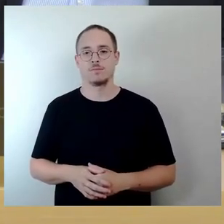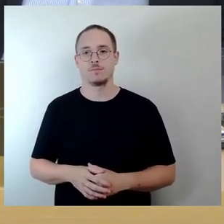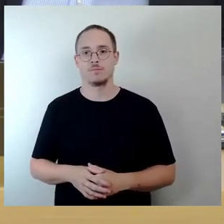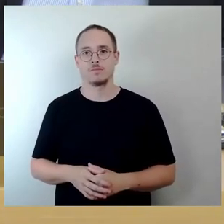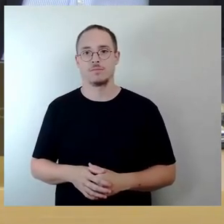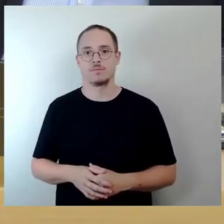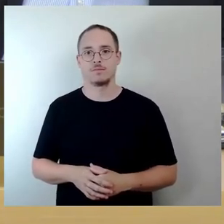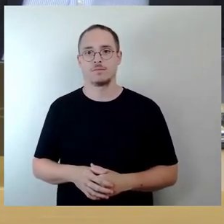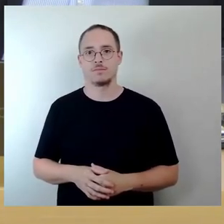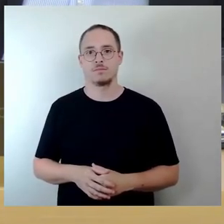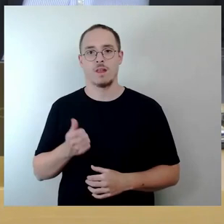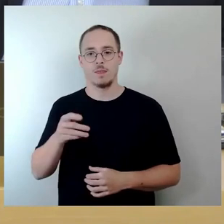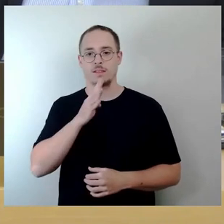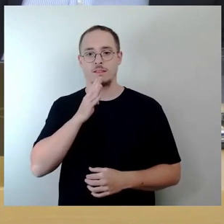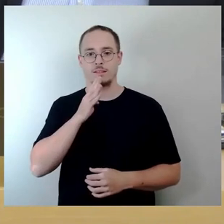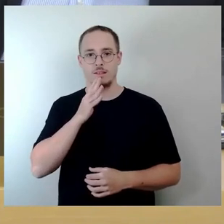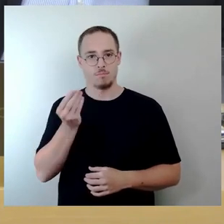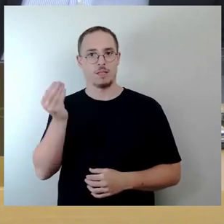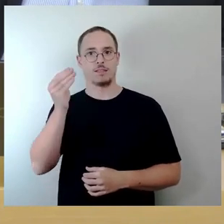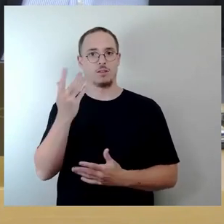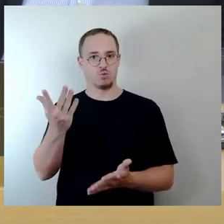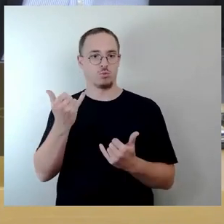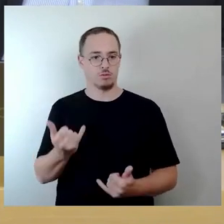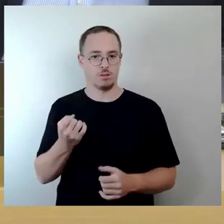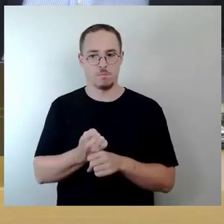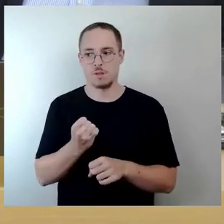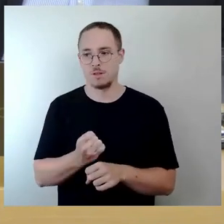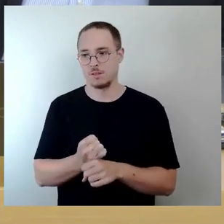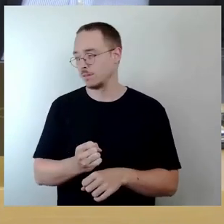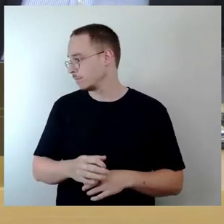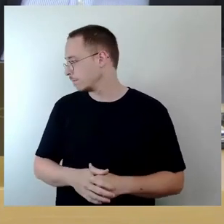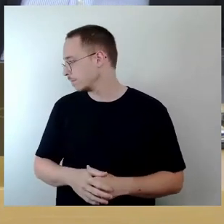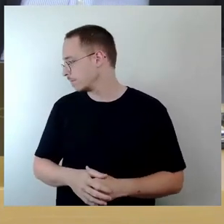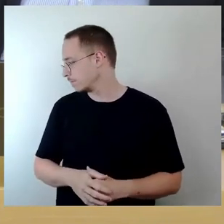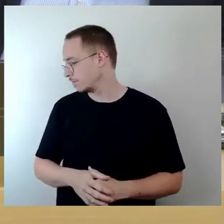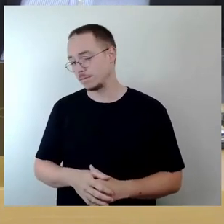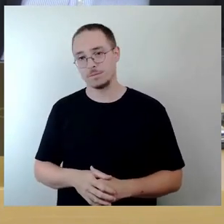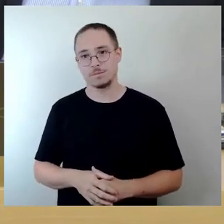Ein Redebeitrag ist angekündigt, den würde ich jetzt aufrufen, CDU.